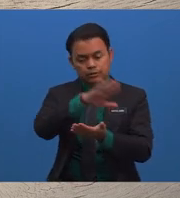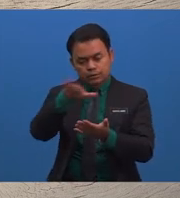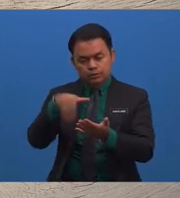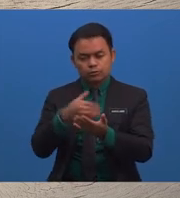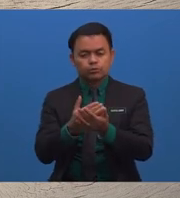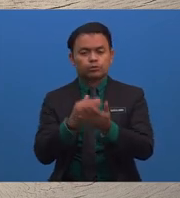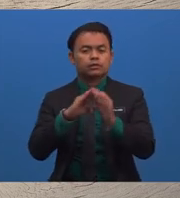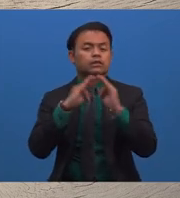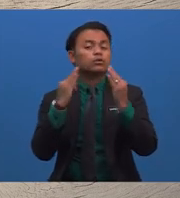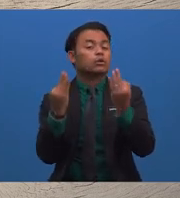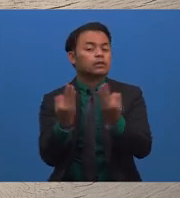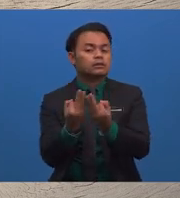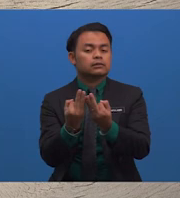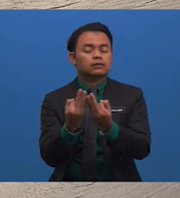Tua.